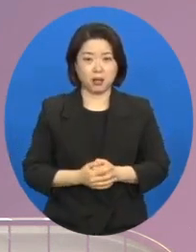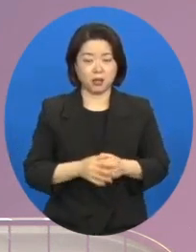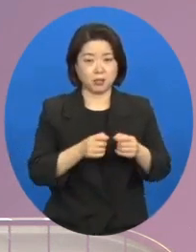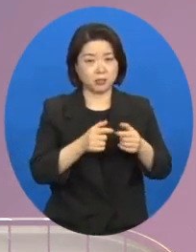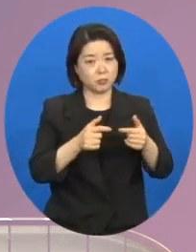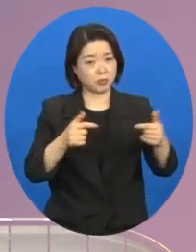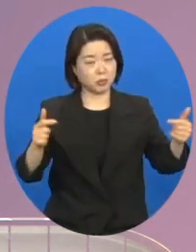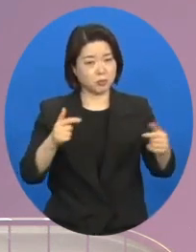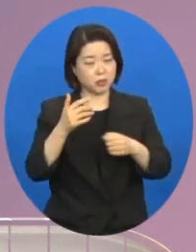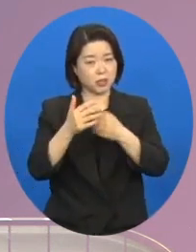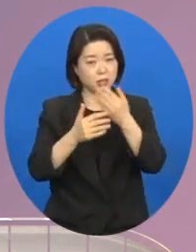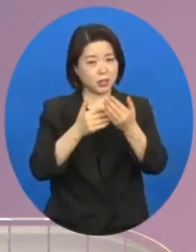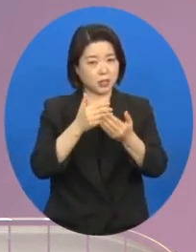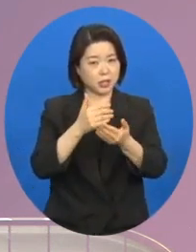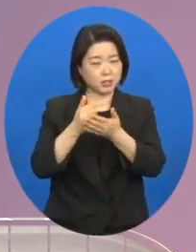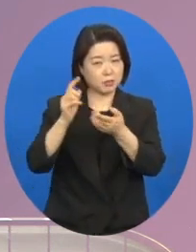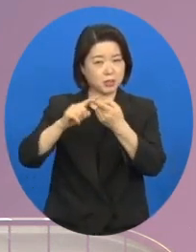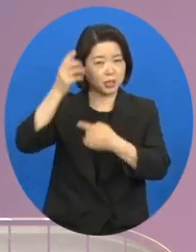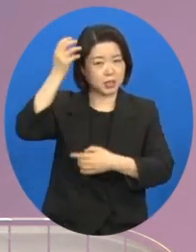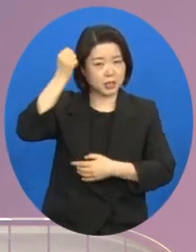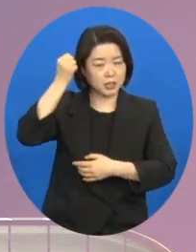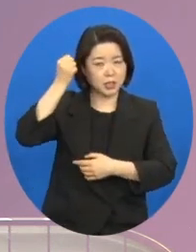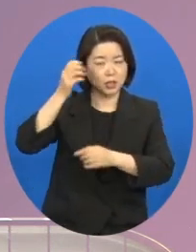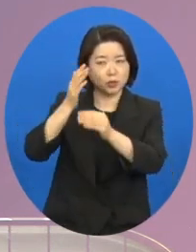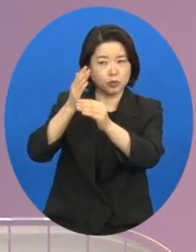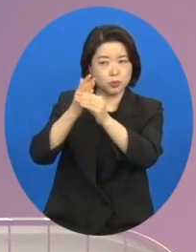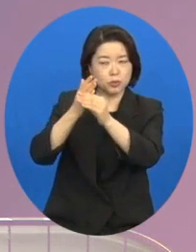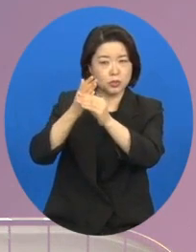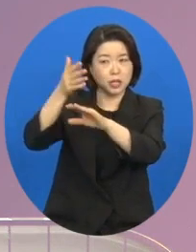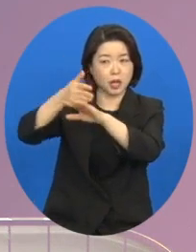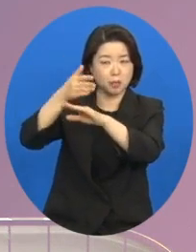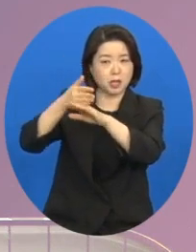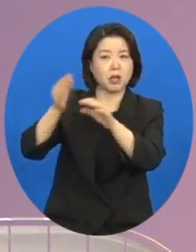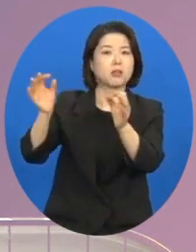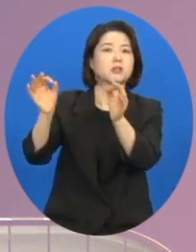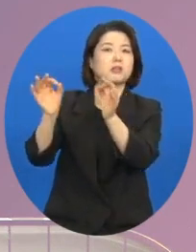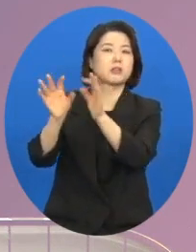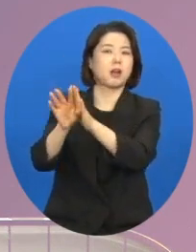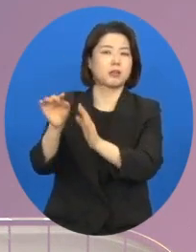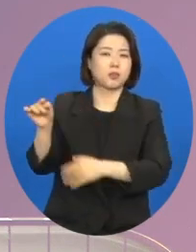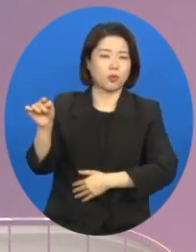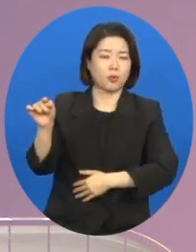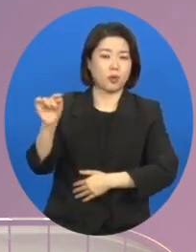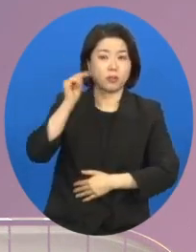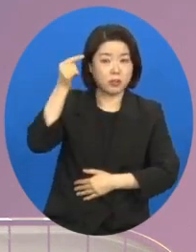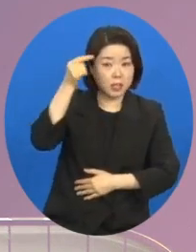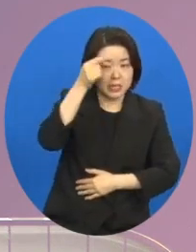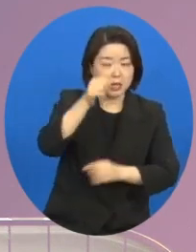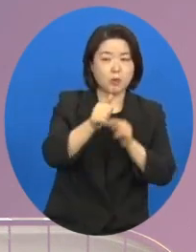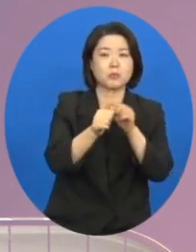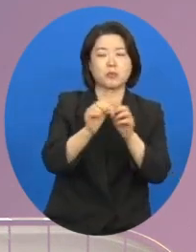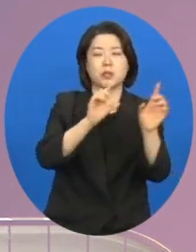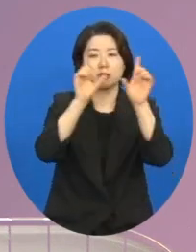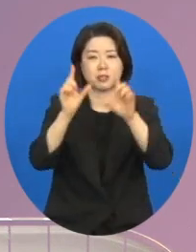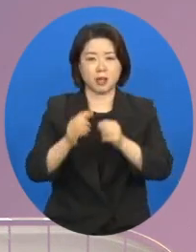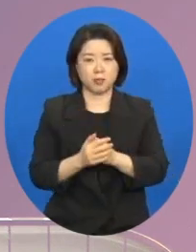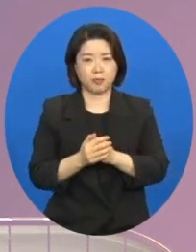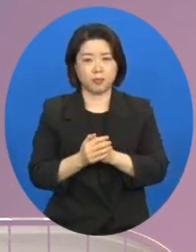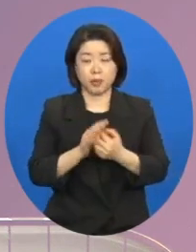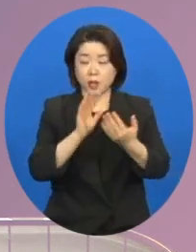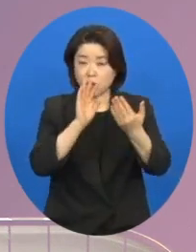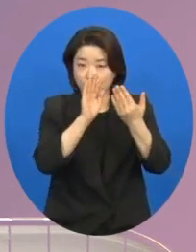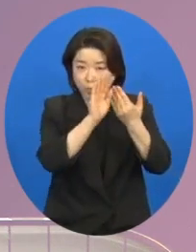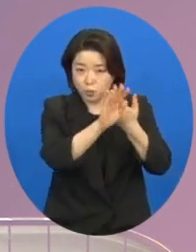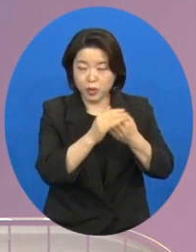사람이 하나님에 대한 기억과 그 중심이 사라지기 시작합니다. 그것이 삼손의 삶이었어요. 점점